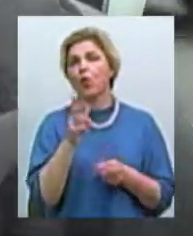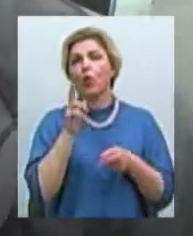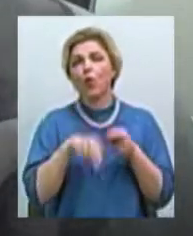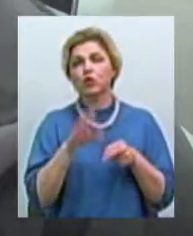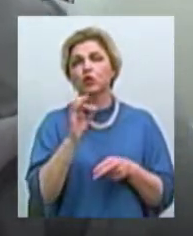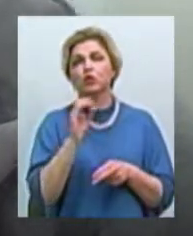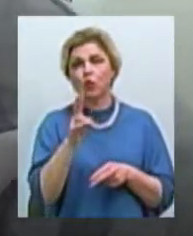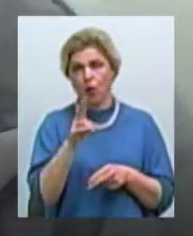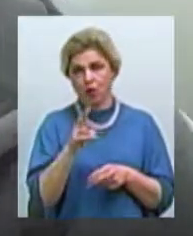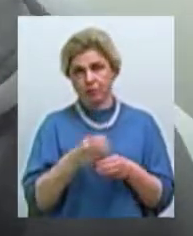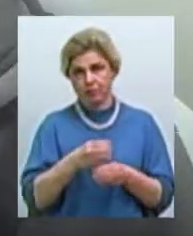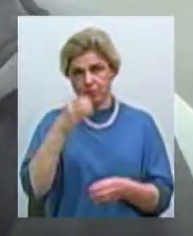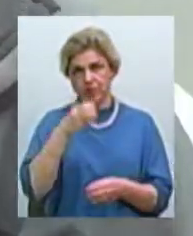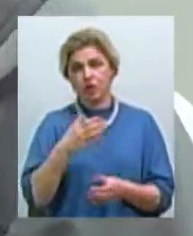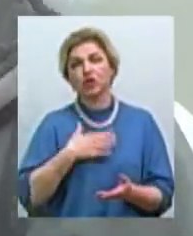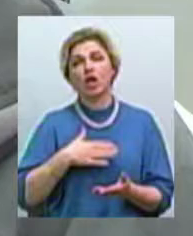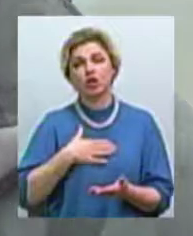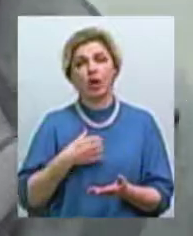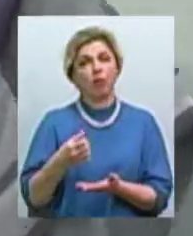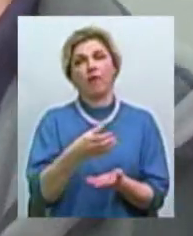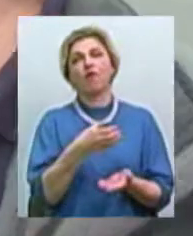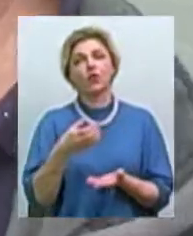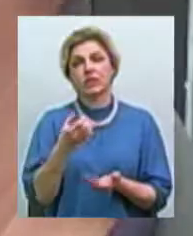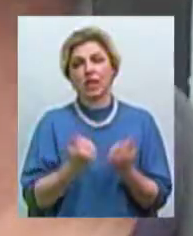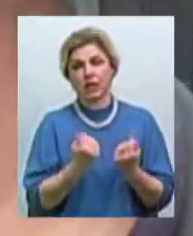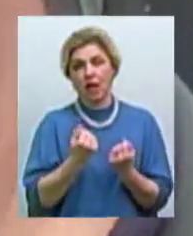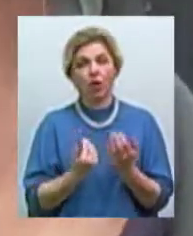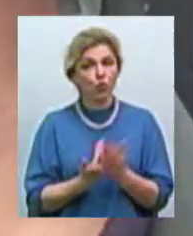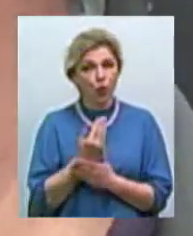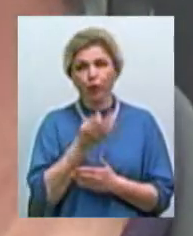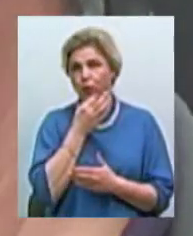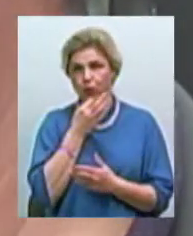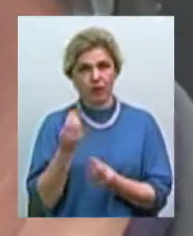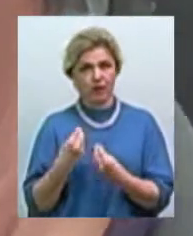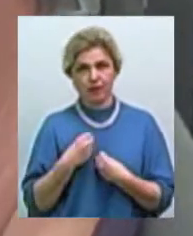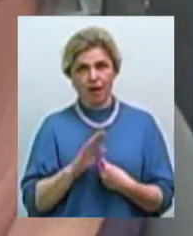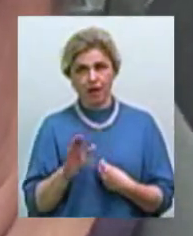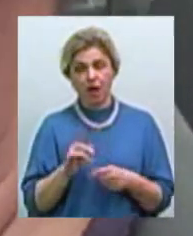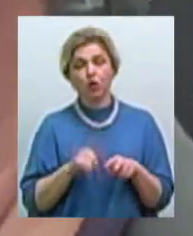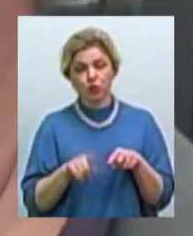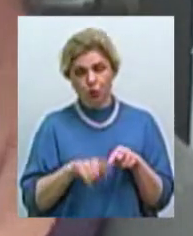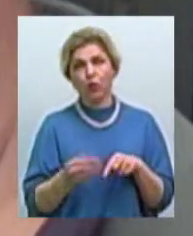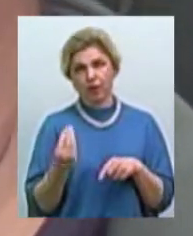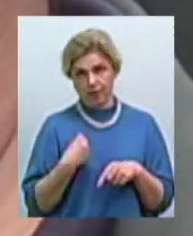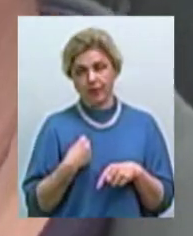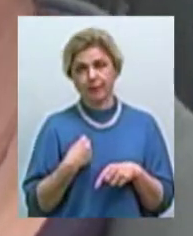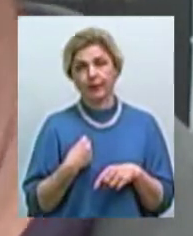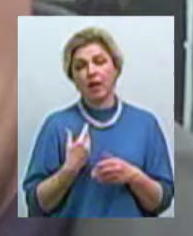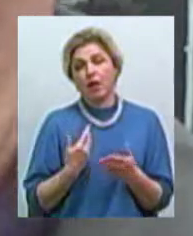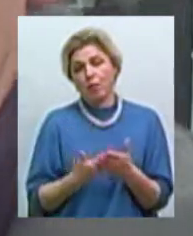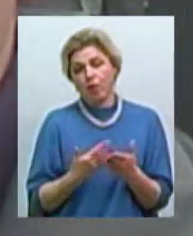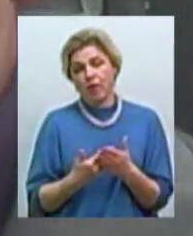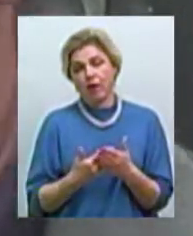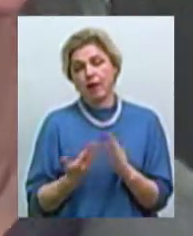закінчився. Чого його возити з собою? А новий ще не поставили. Сказали, найближчим часом буде. Ось буквально